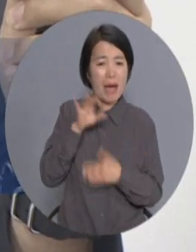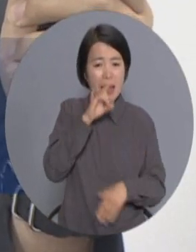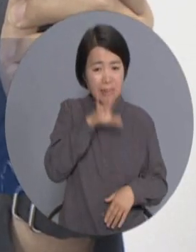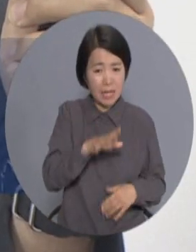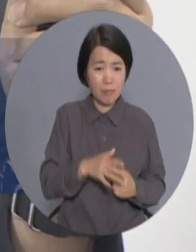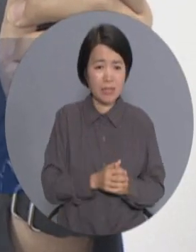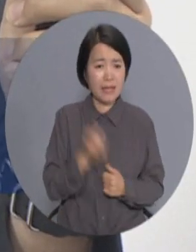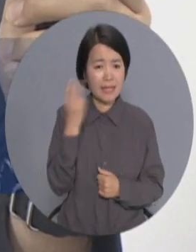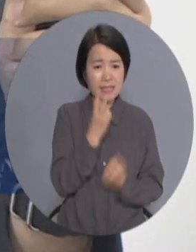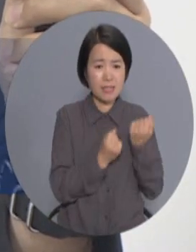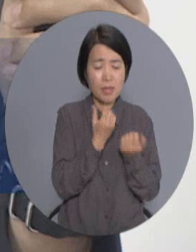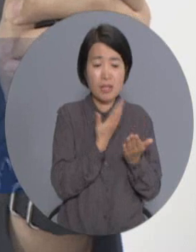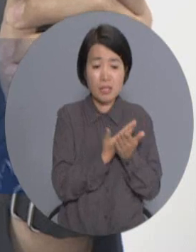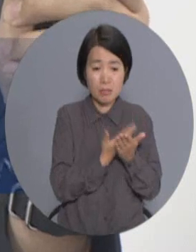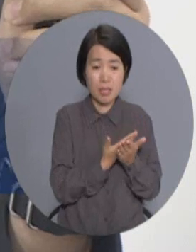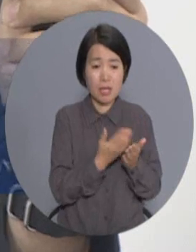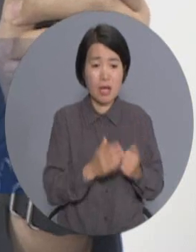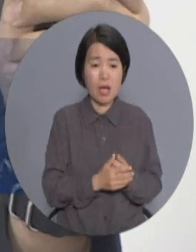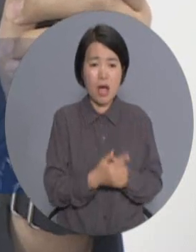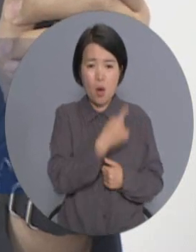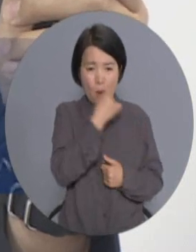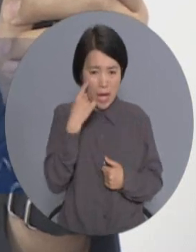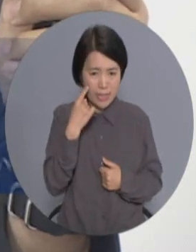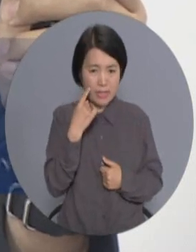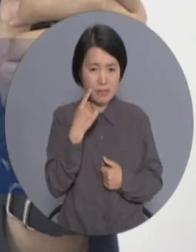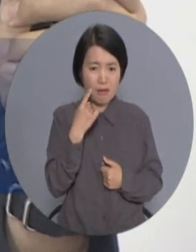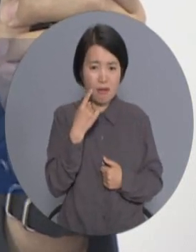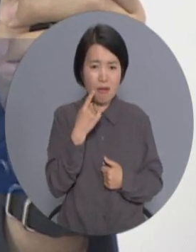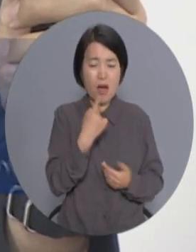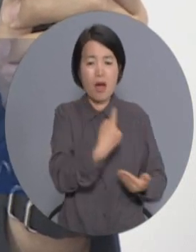답변 드리겠습니다. 확인해서 별도로 보고 드리겠습니다.